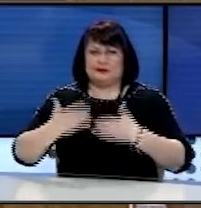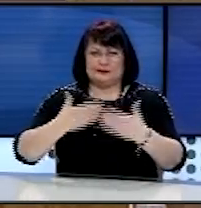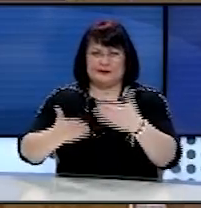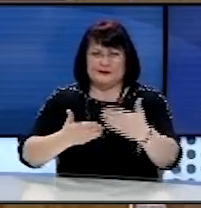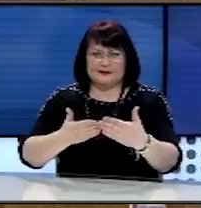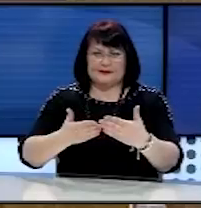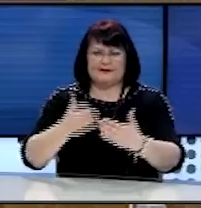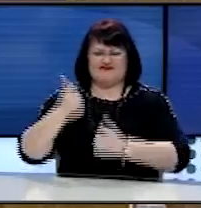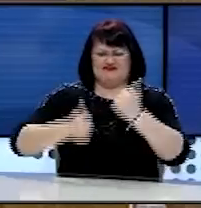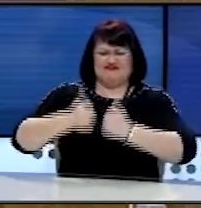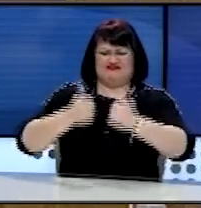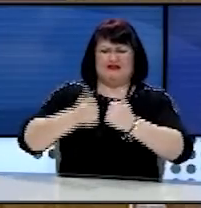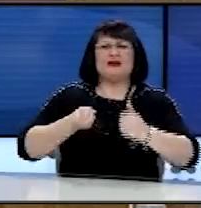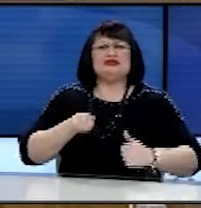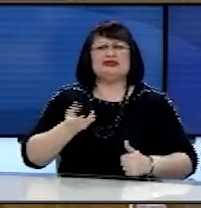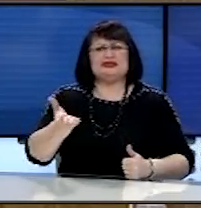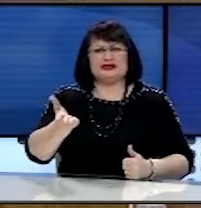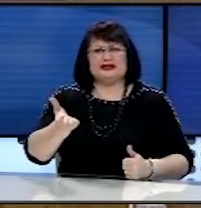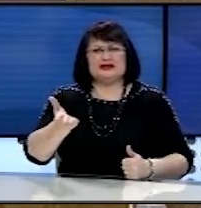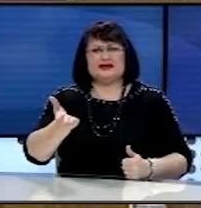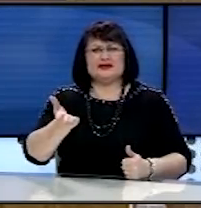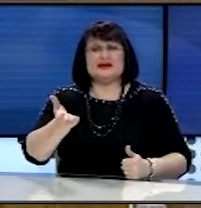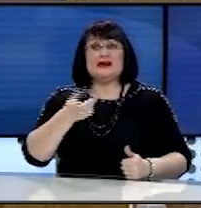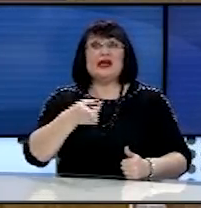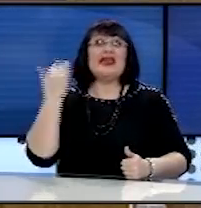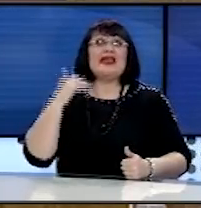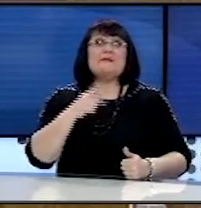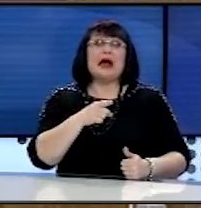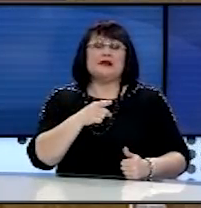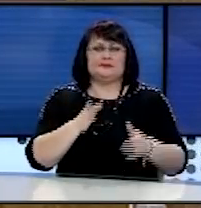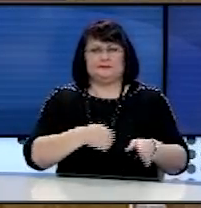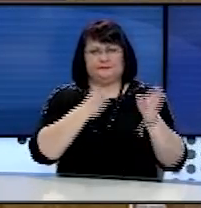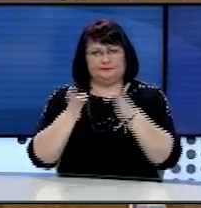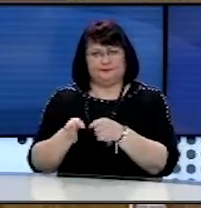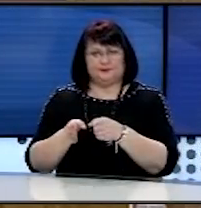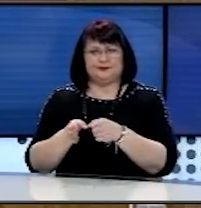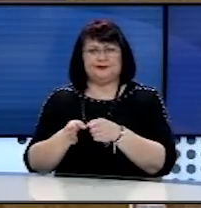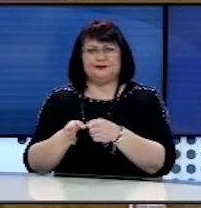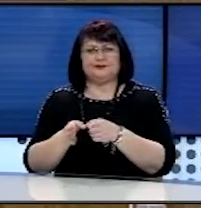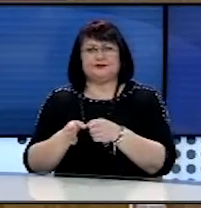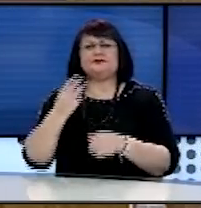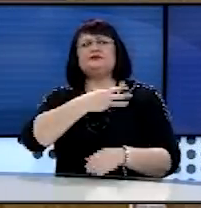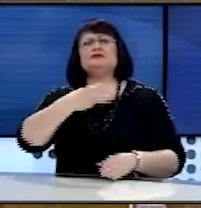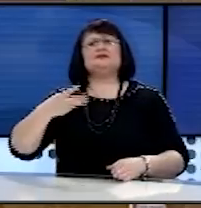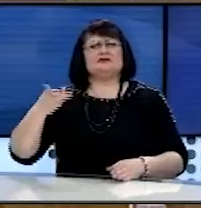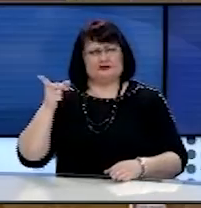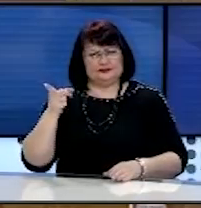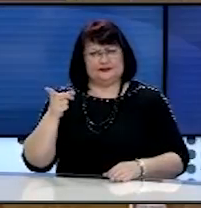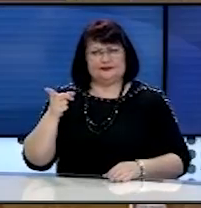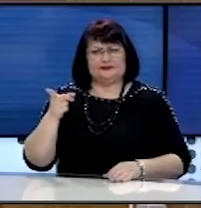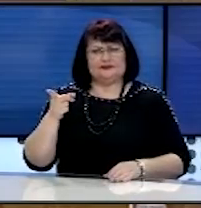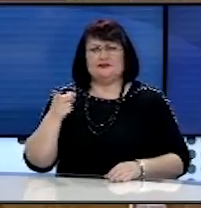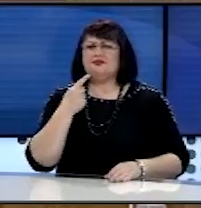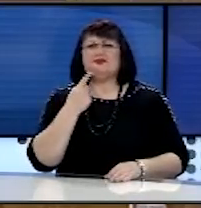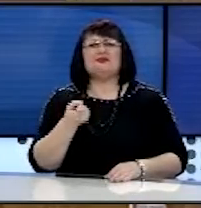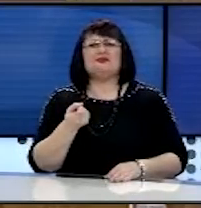δάσος αυτών των ανταγωνισμών, αυτός είναι το θύραμα. Από την άλλη μεριά, ο ΣΥΡΙΖΑ